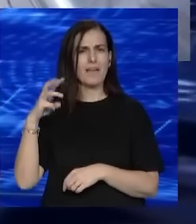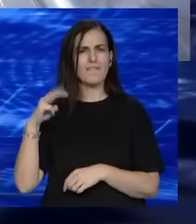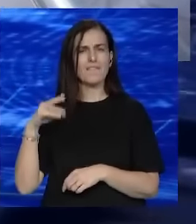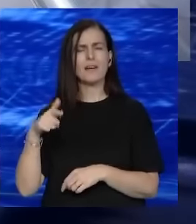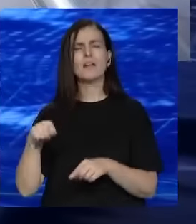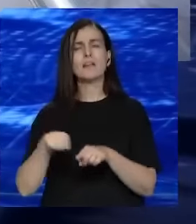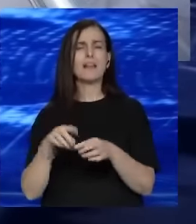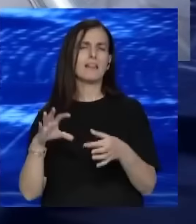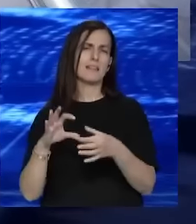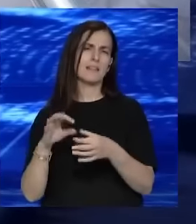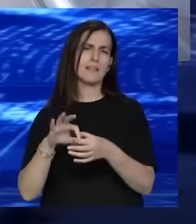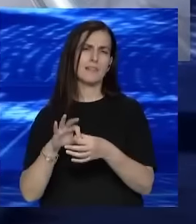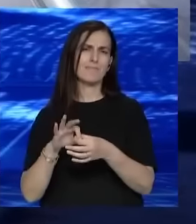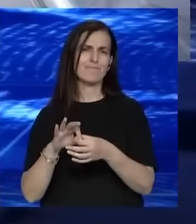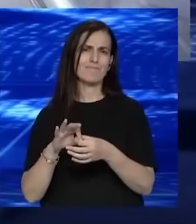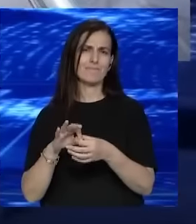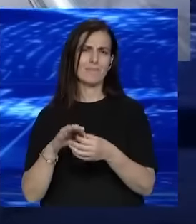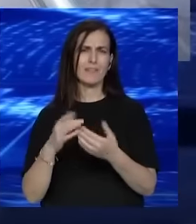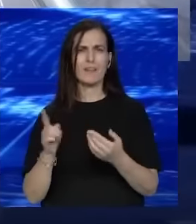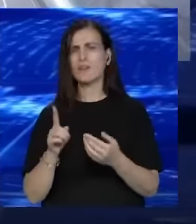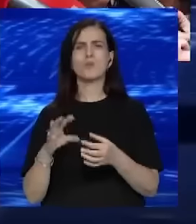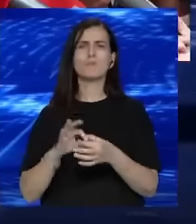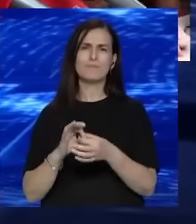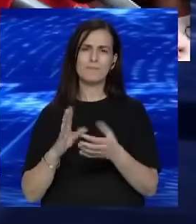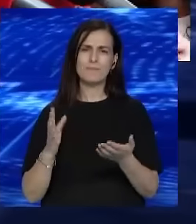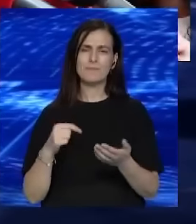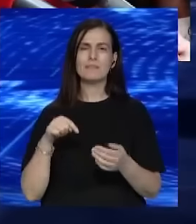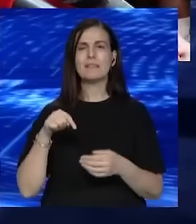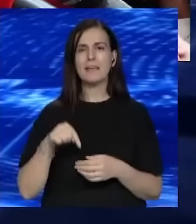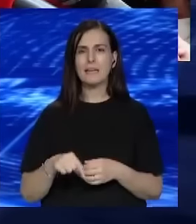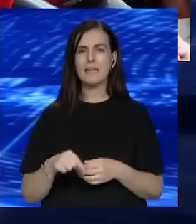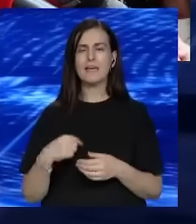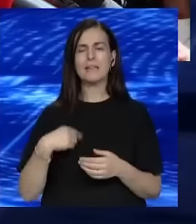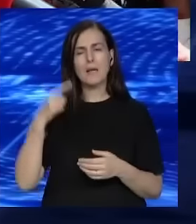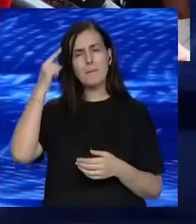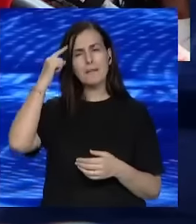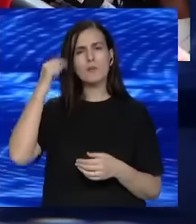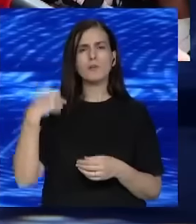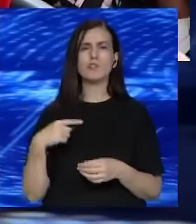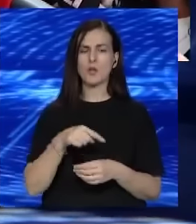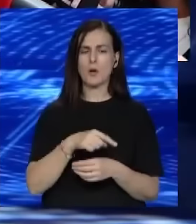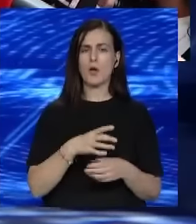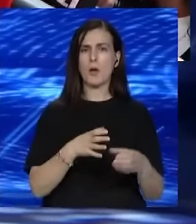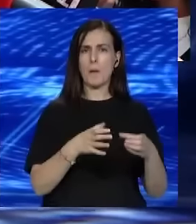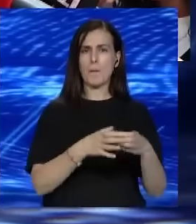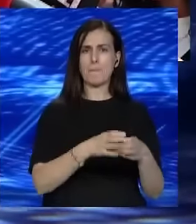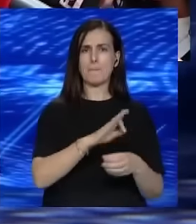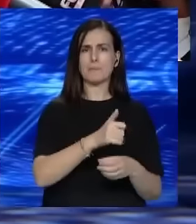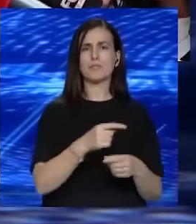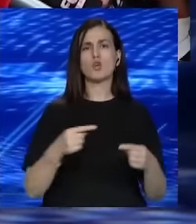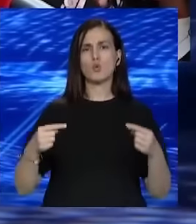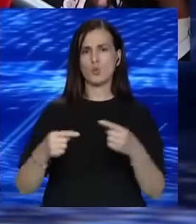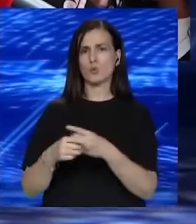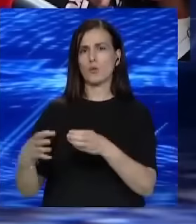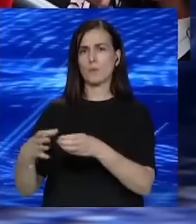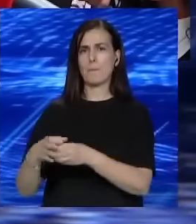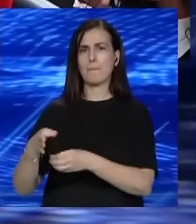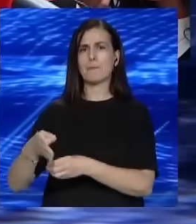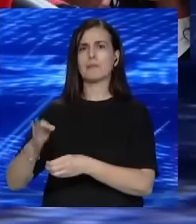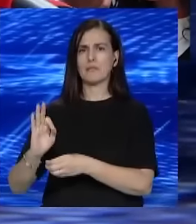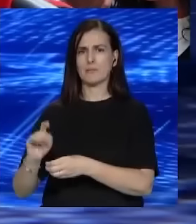Rama sipas tyre, e kanë cilësuar gjithashtu një shpallje lufte ndaj Partisë Demokratike, deputetëve të kësaj force politike dhe njerëzit të opozitës në